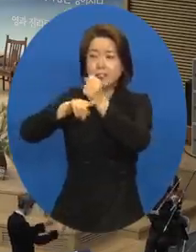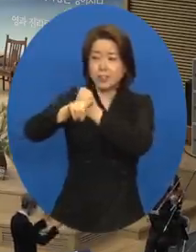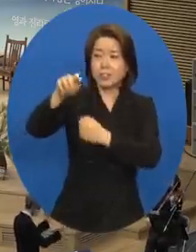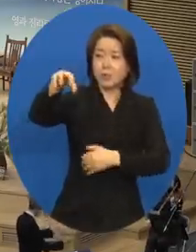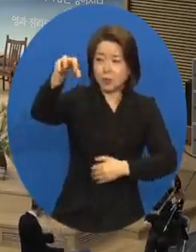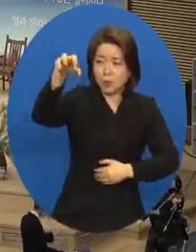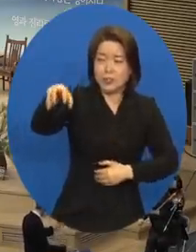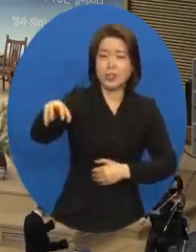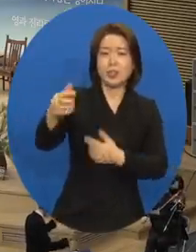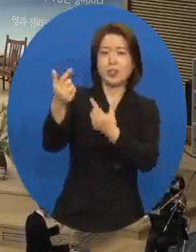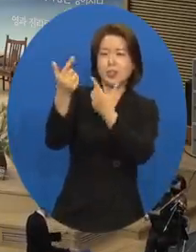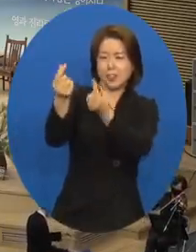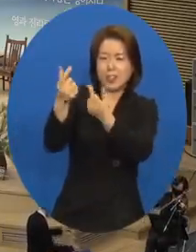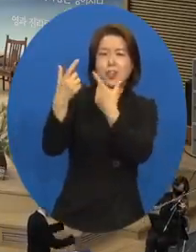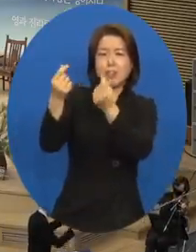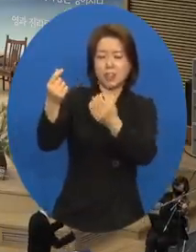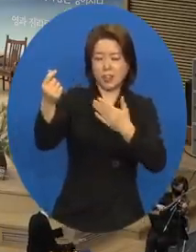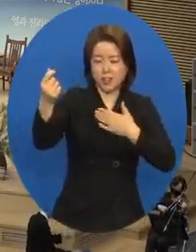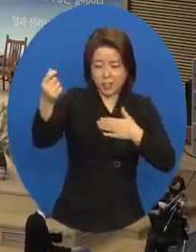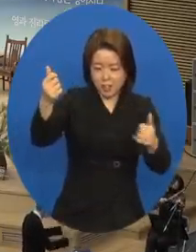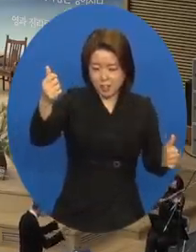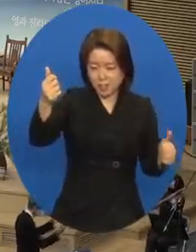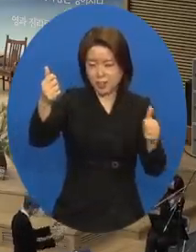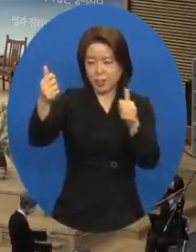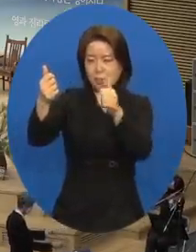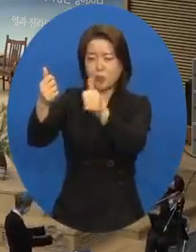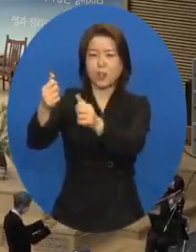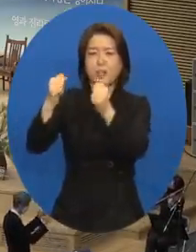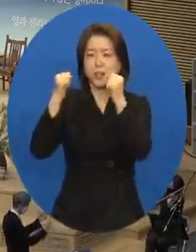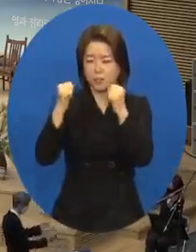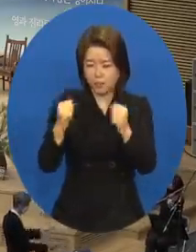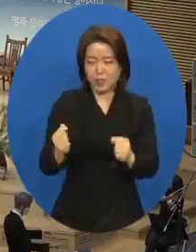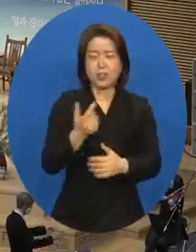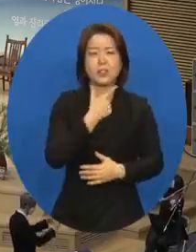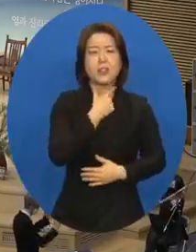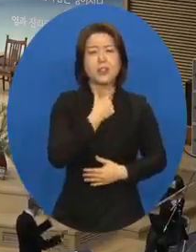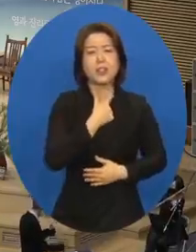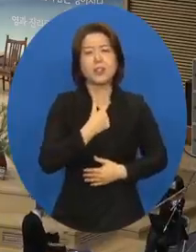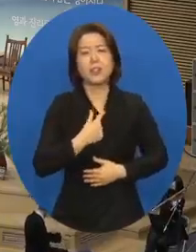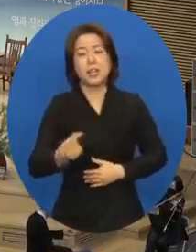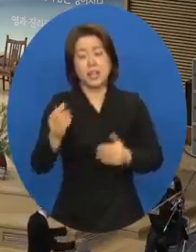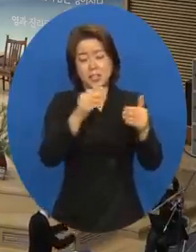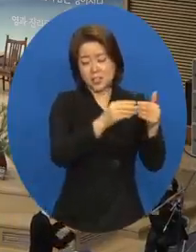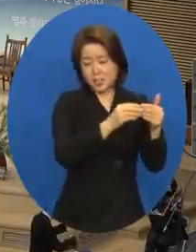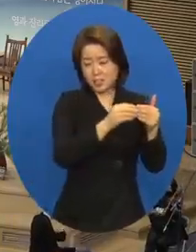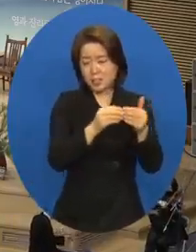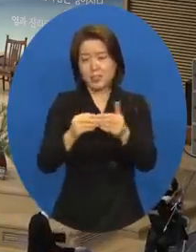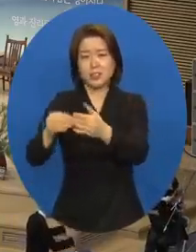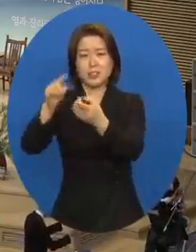뜻하신 그곳에 나 있기 원합니다.